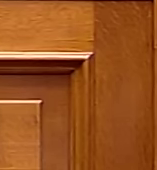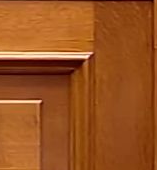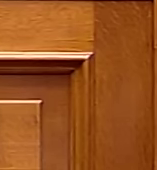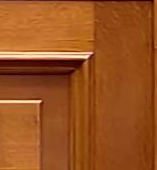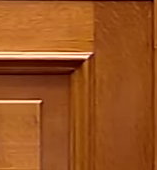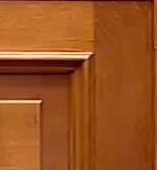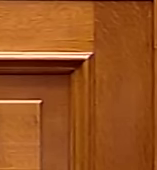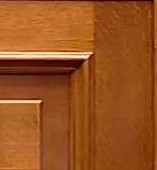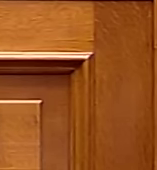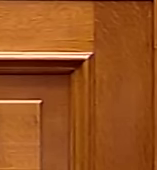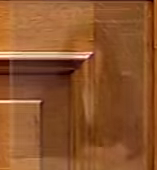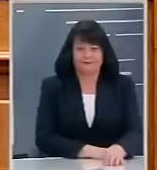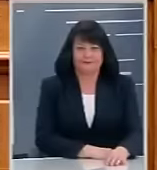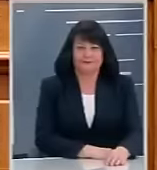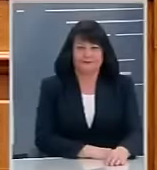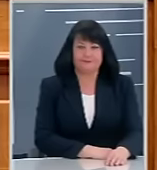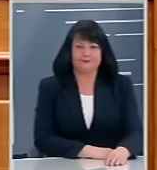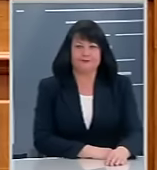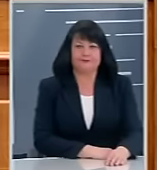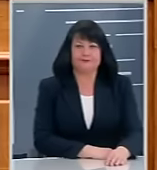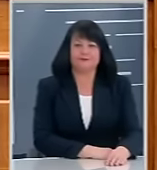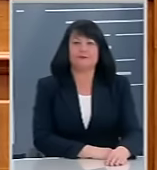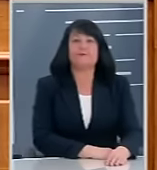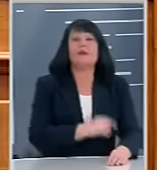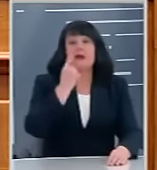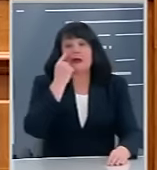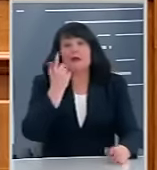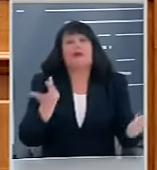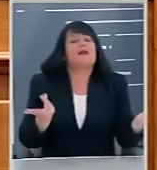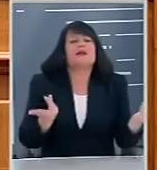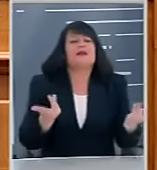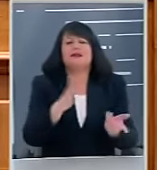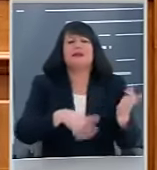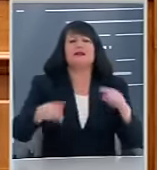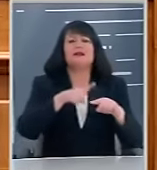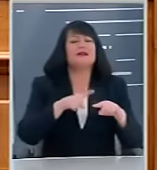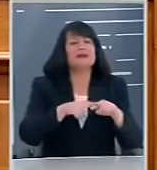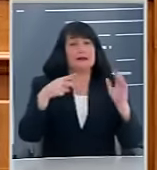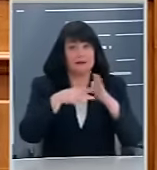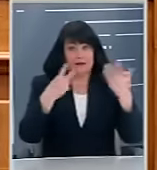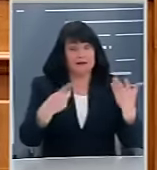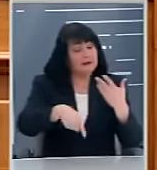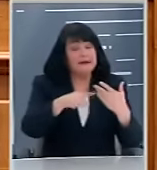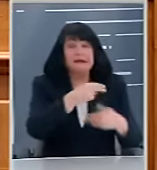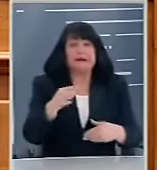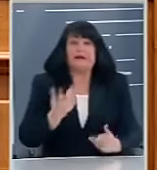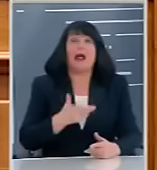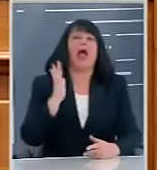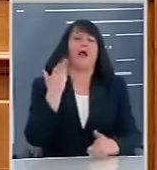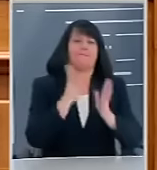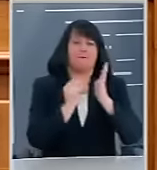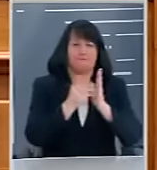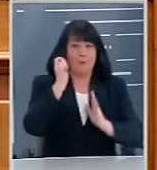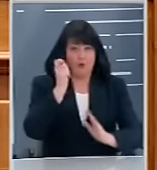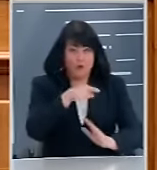δούμε δηλαδή τι θα σήμαινε για τον ελληνικό λαό για το 2017, εάν η πολιτική του